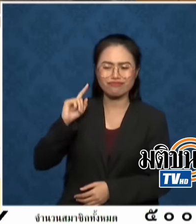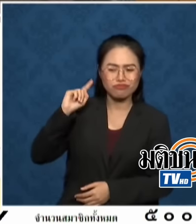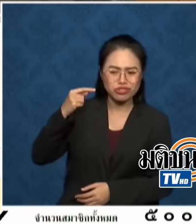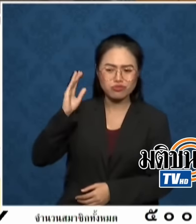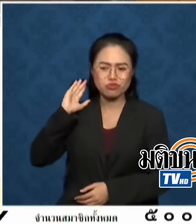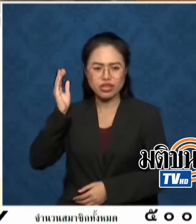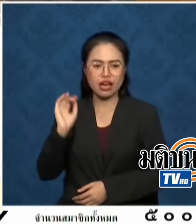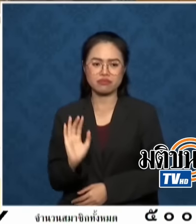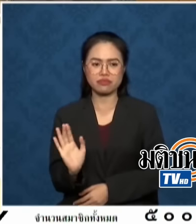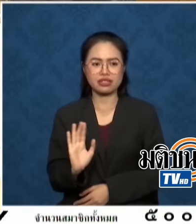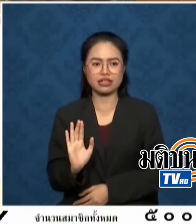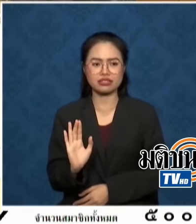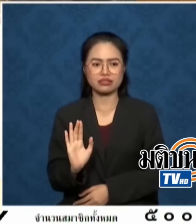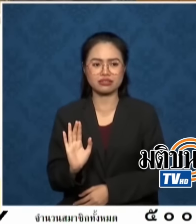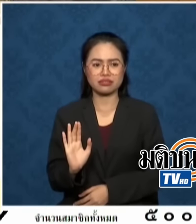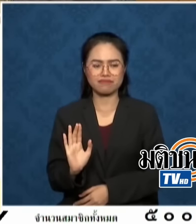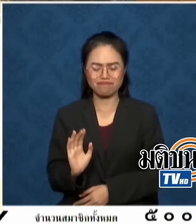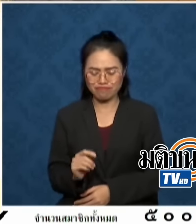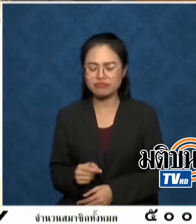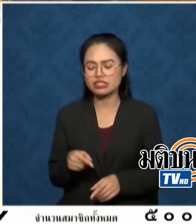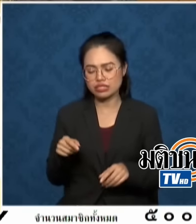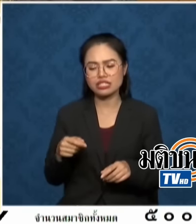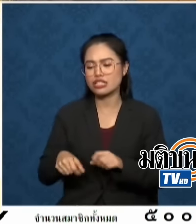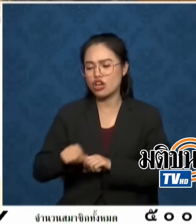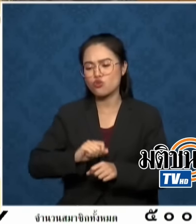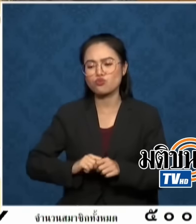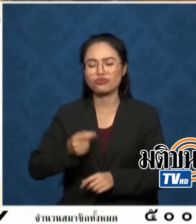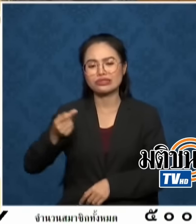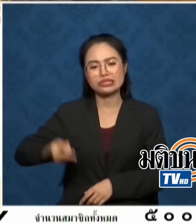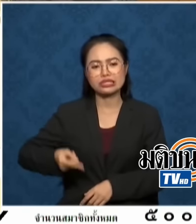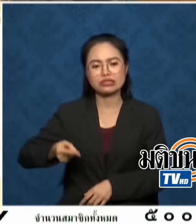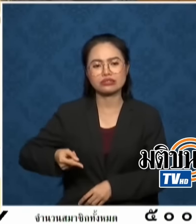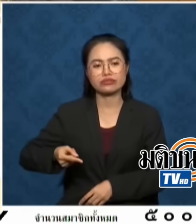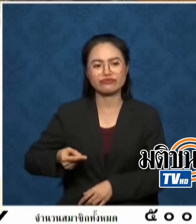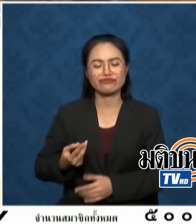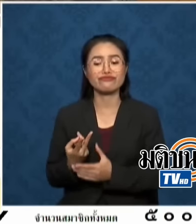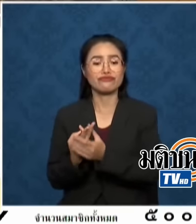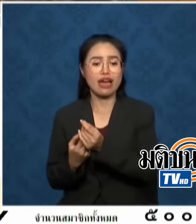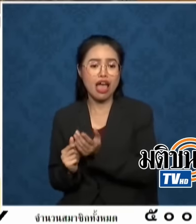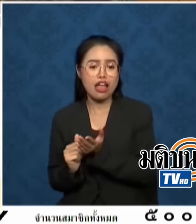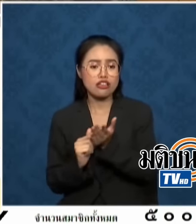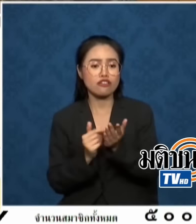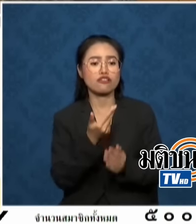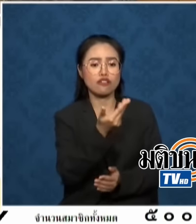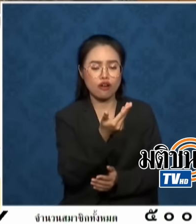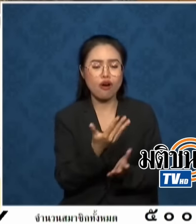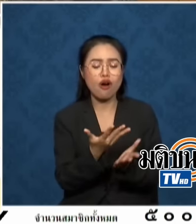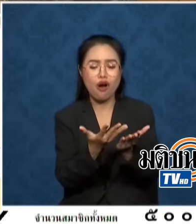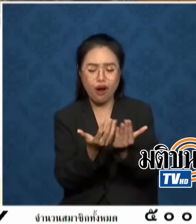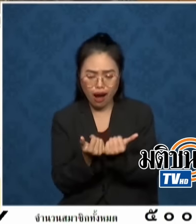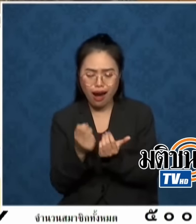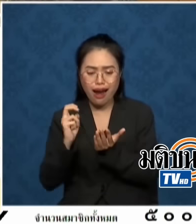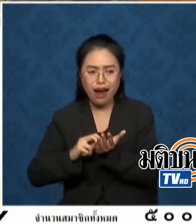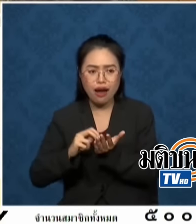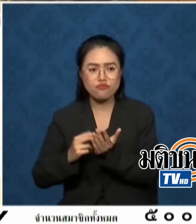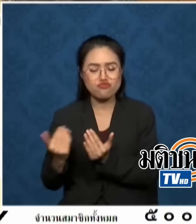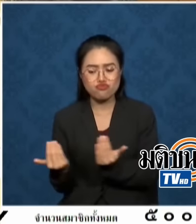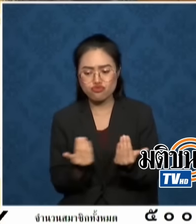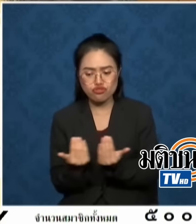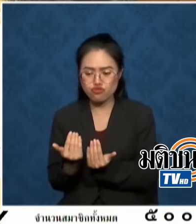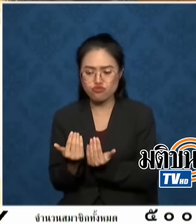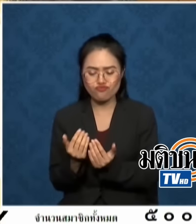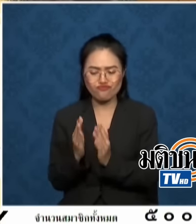ายหญิงและก็เป็นเช่นนั้นจริงๆแฟนได้ยื่นขอรับหลานเป็นบุตรบุญธรรมของเขาคนเดียว